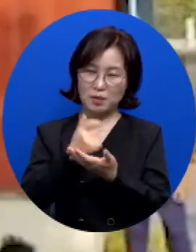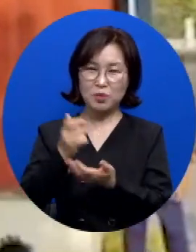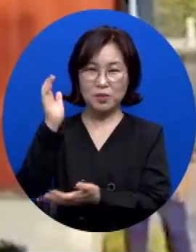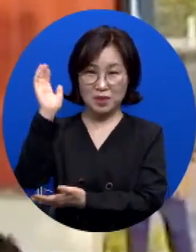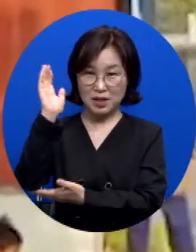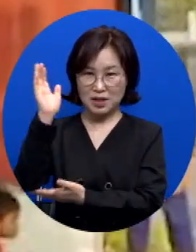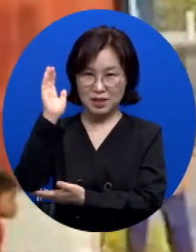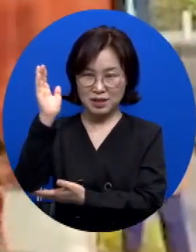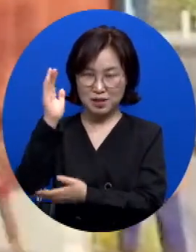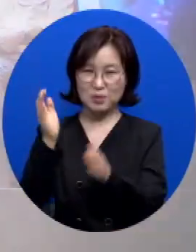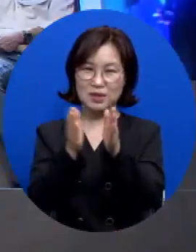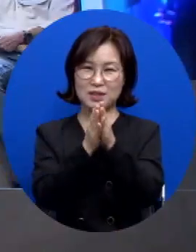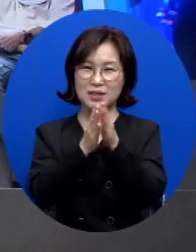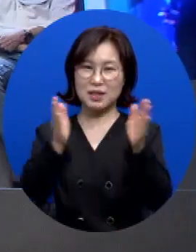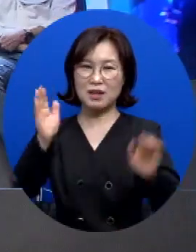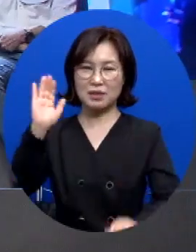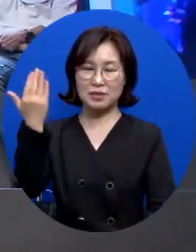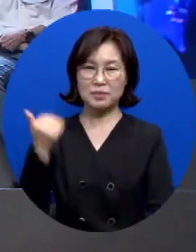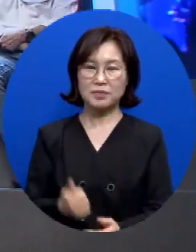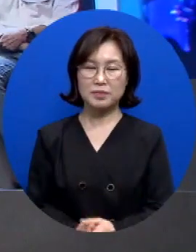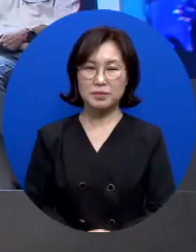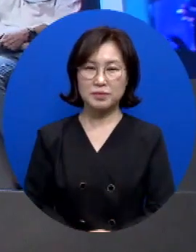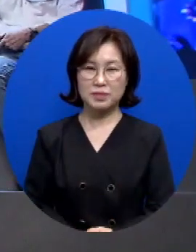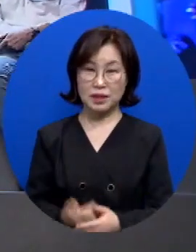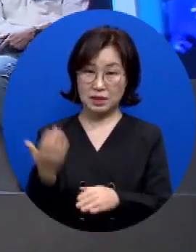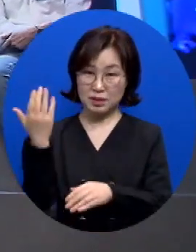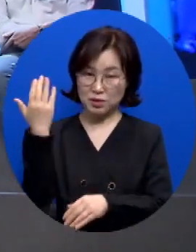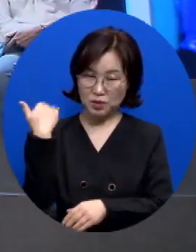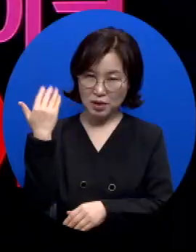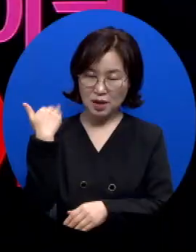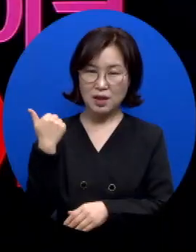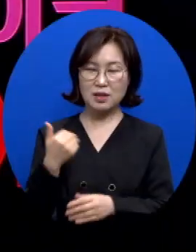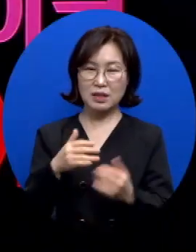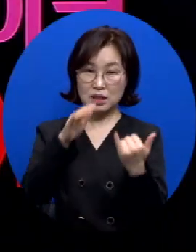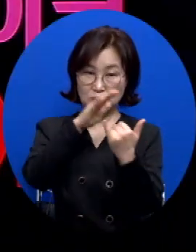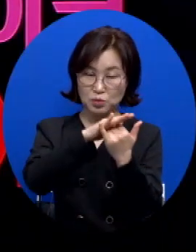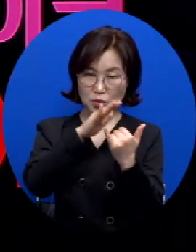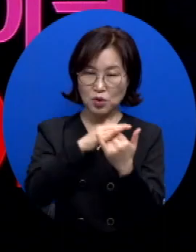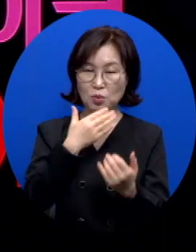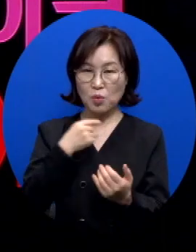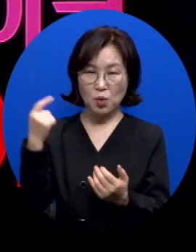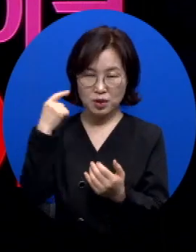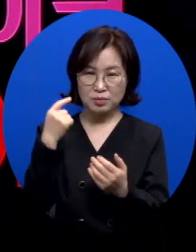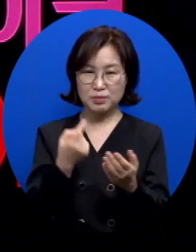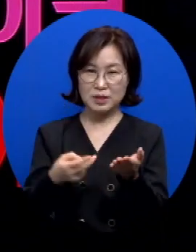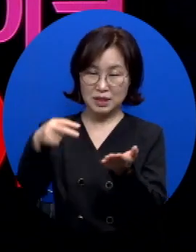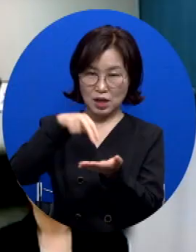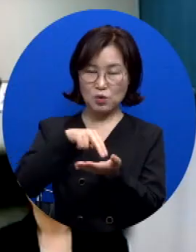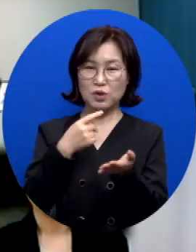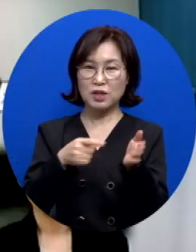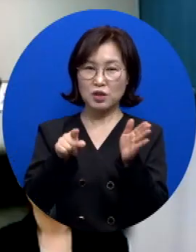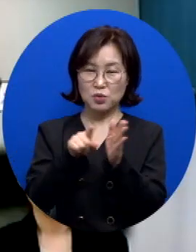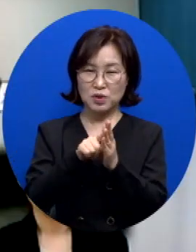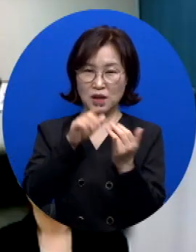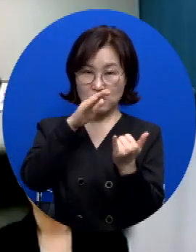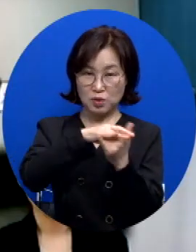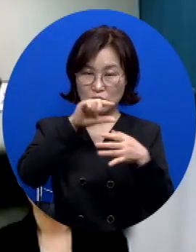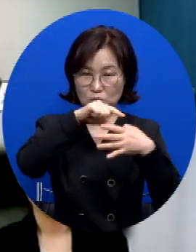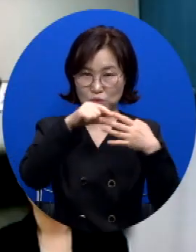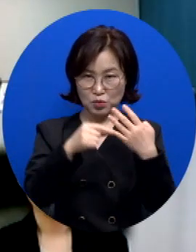나누며 시작했습니다. 지난 봄 CTS는 다음 세대를 복음 안에 세우기 위해 다양한 다음 세대